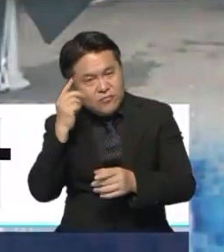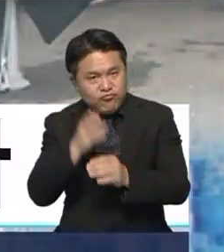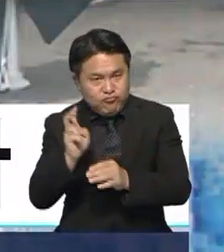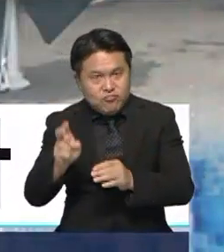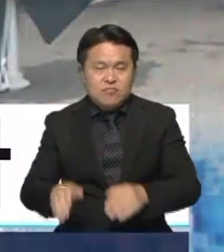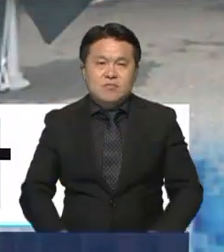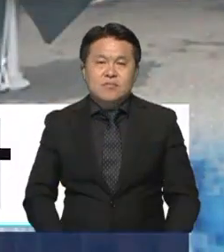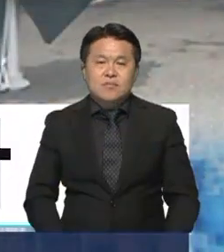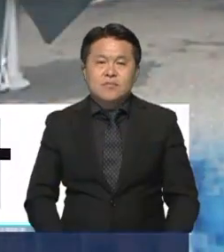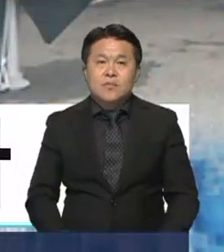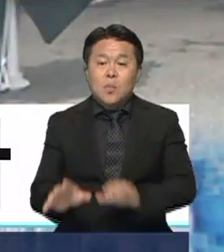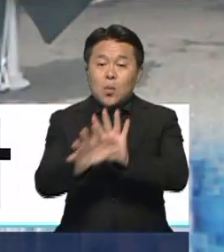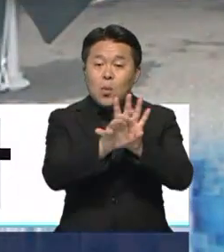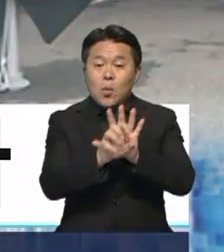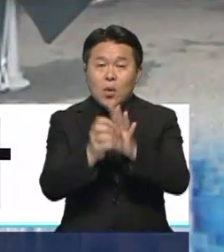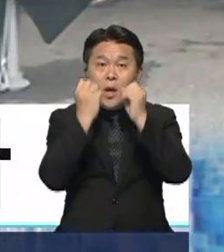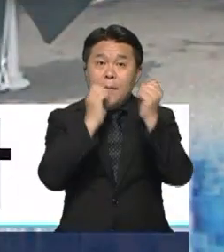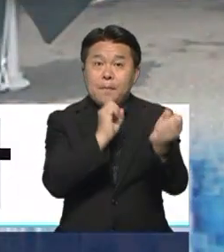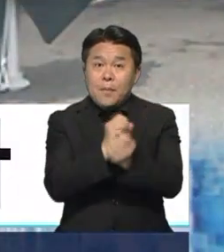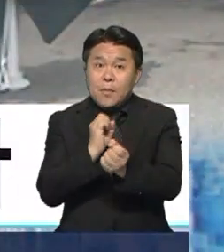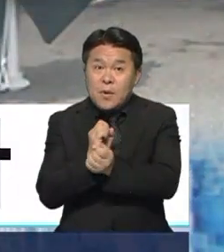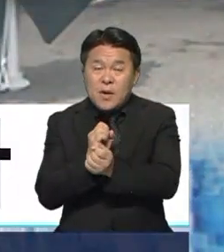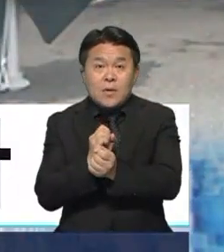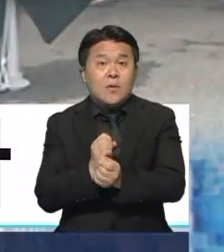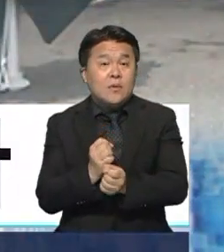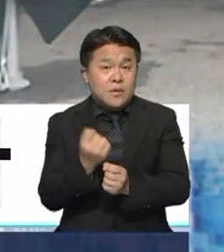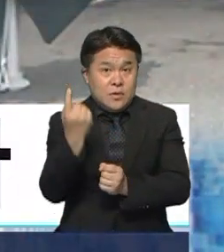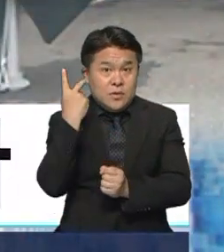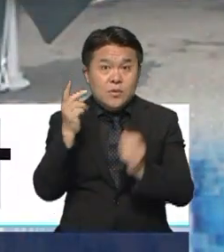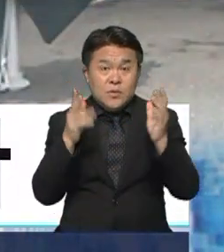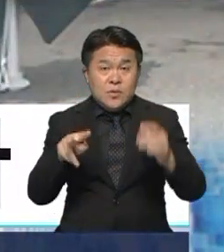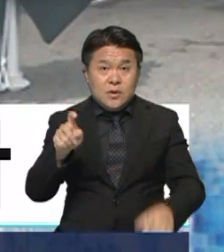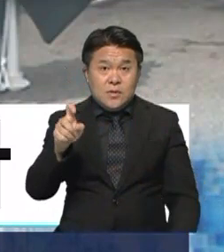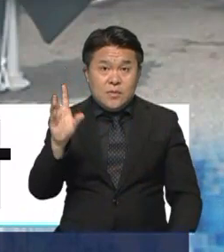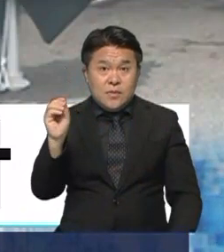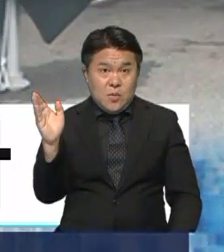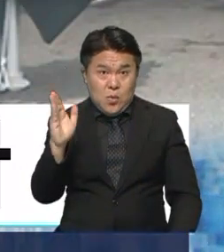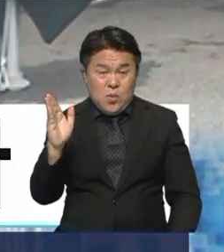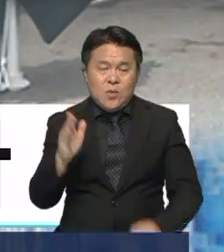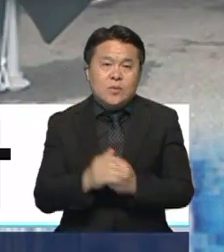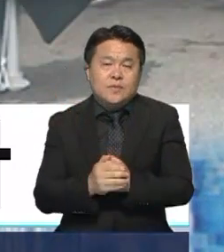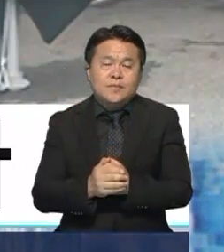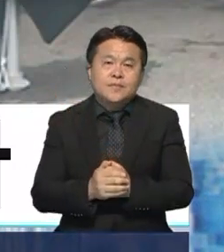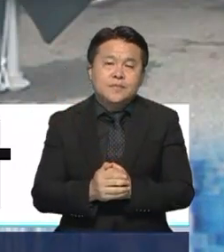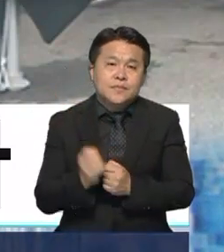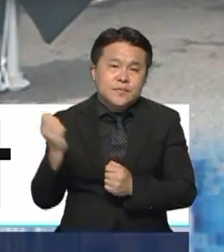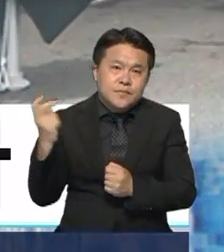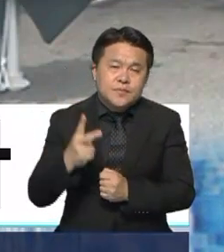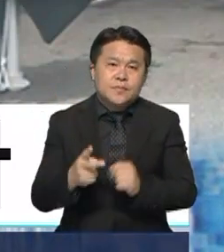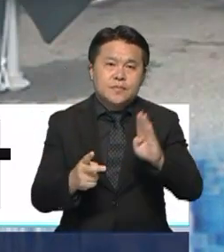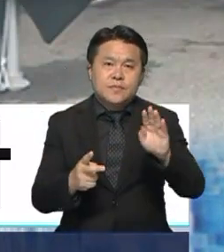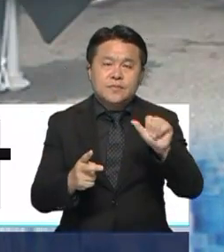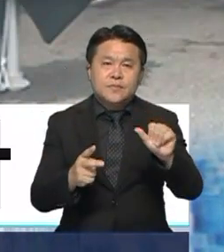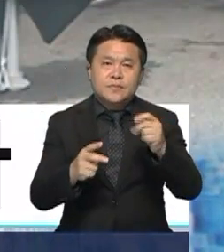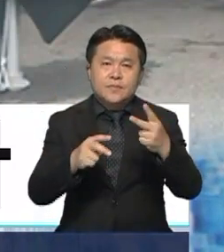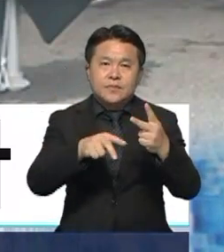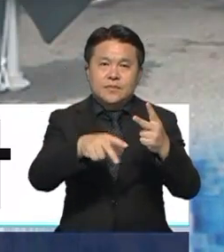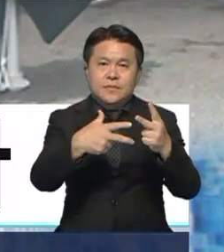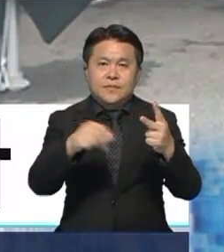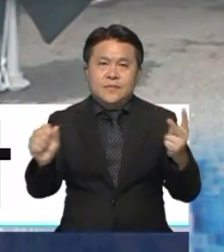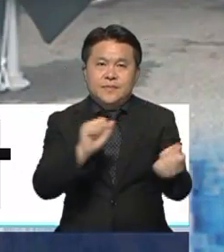코로나19 신규 확진자는 이틀 연속 11만 명대를 기록했습니다. B.2.75 변이 감염자는 5명이 추가돼서